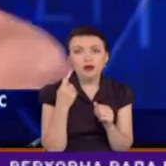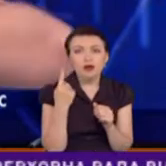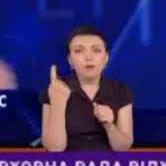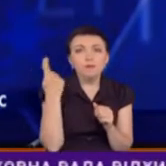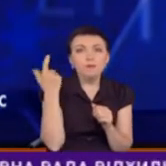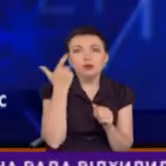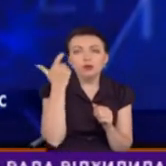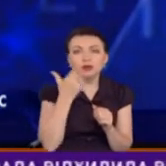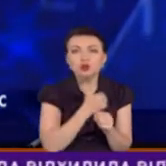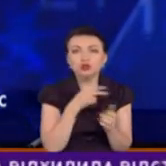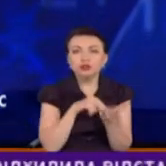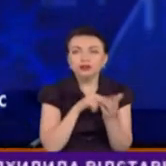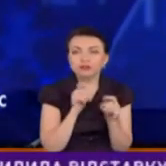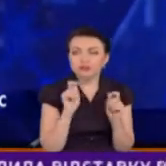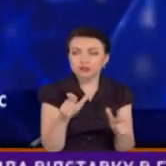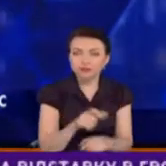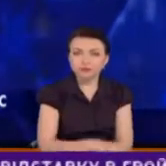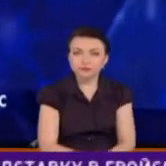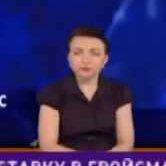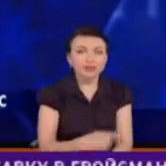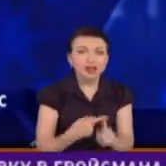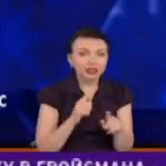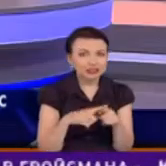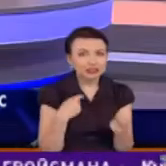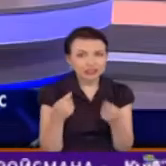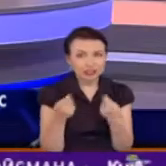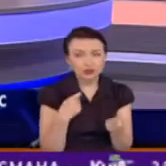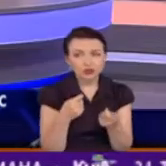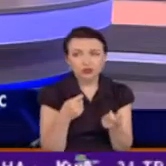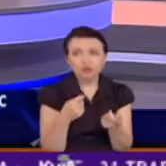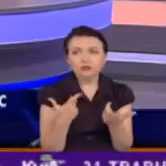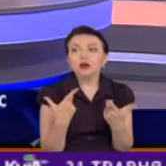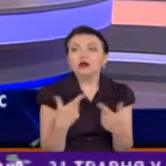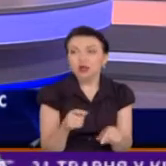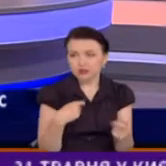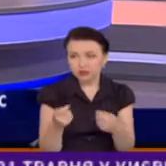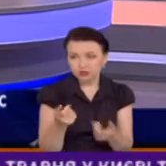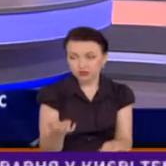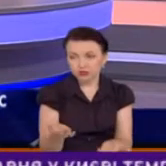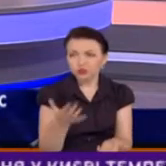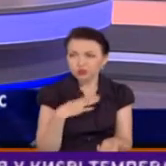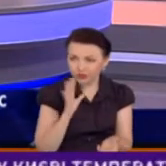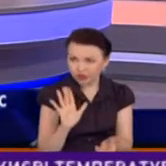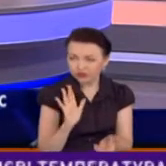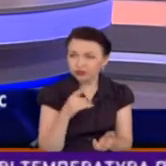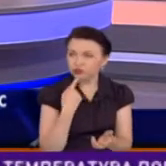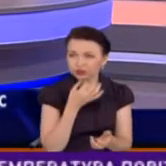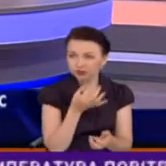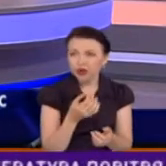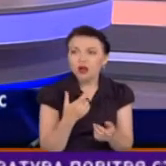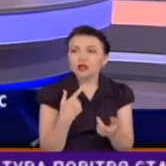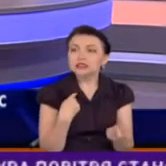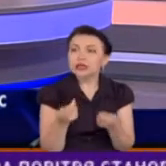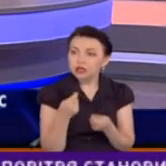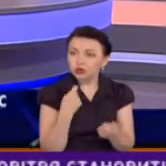хоче свої тарифи збільшити. Тобто цей ринок, ви вважаєте... А що він цей ринок? Так я і питаю, дайте я договорю. цей ринок, ви вважаєте,